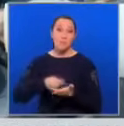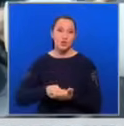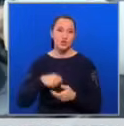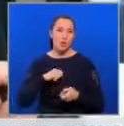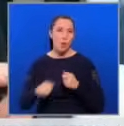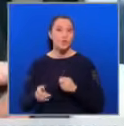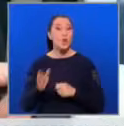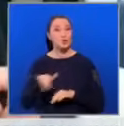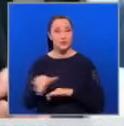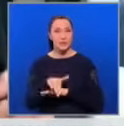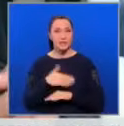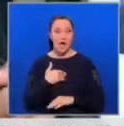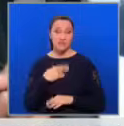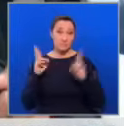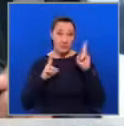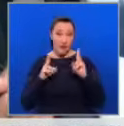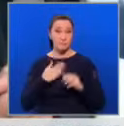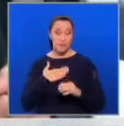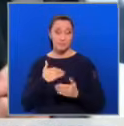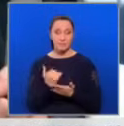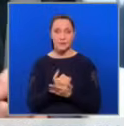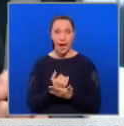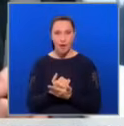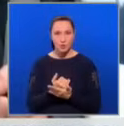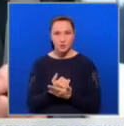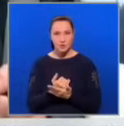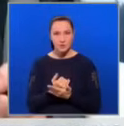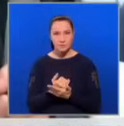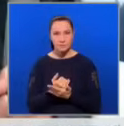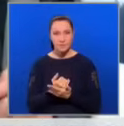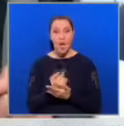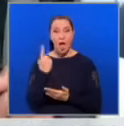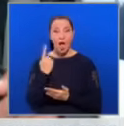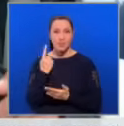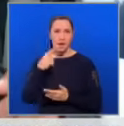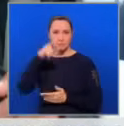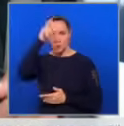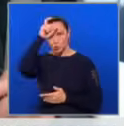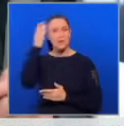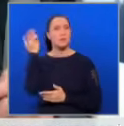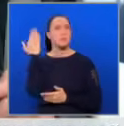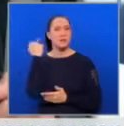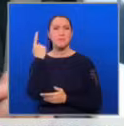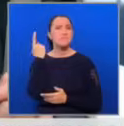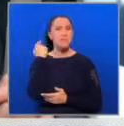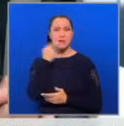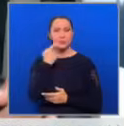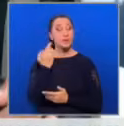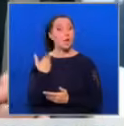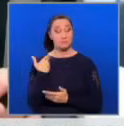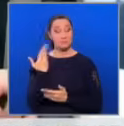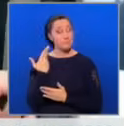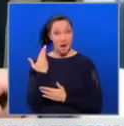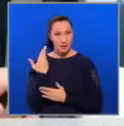още на границата аз съм за нека да има събираемост а в една турция преди миналата година бях